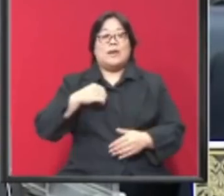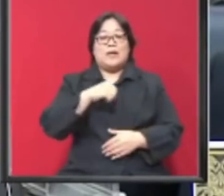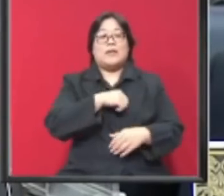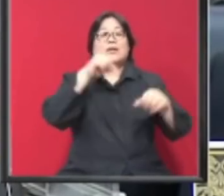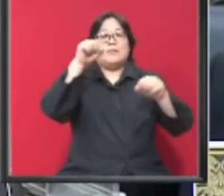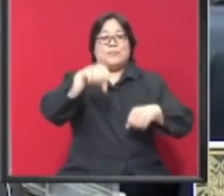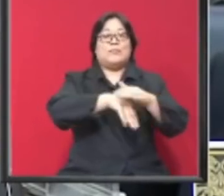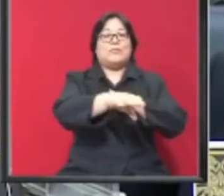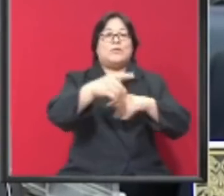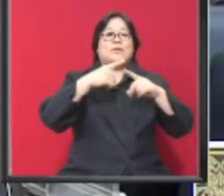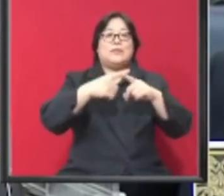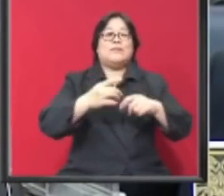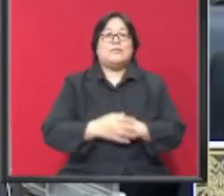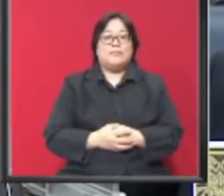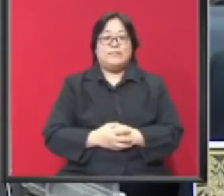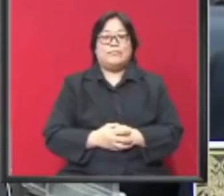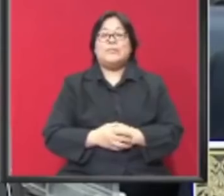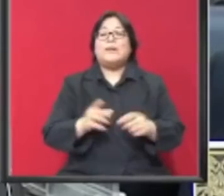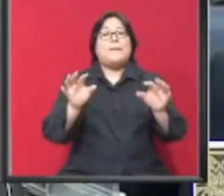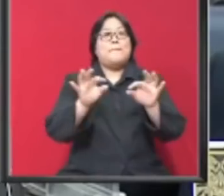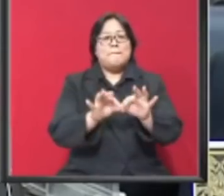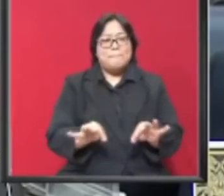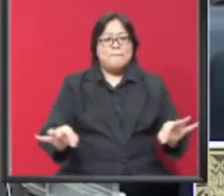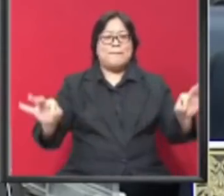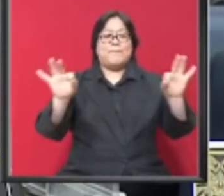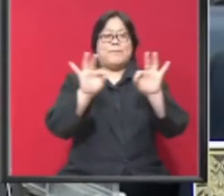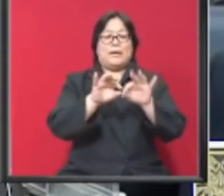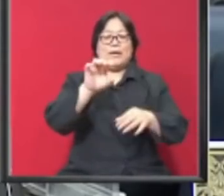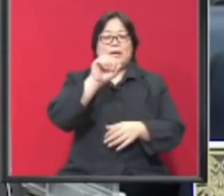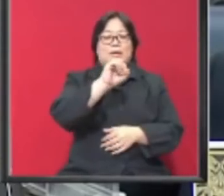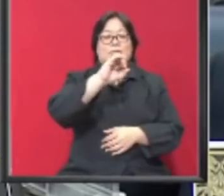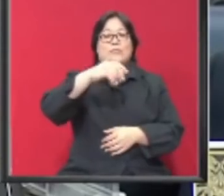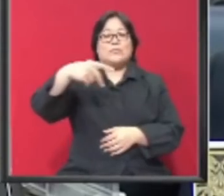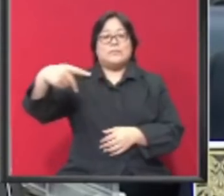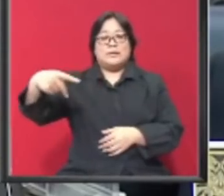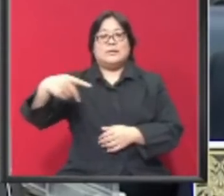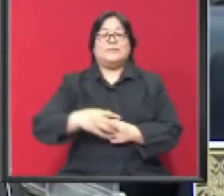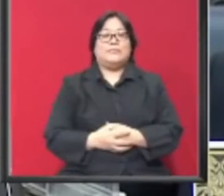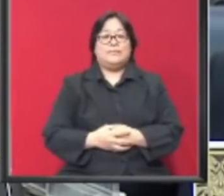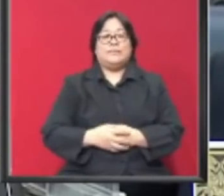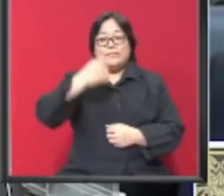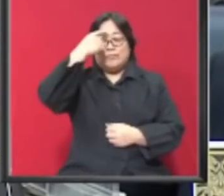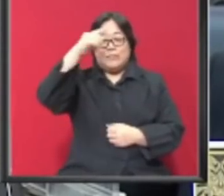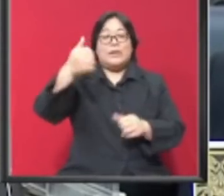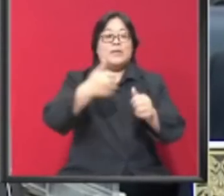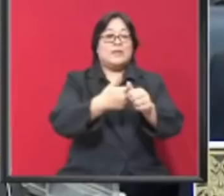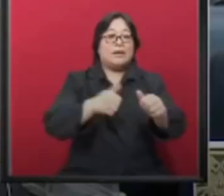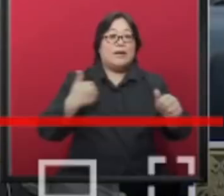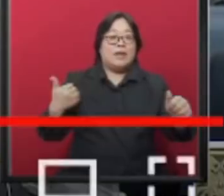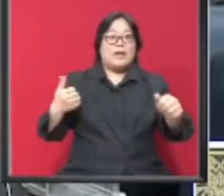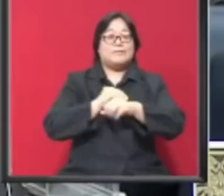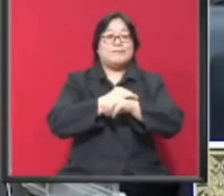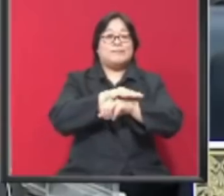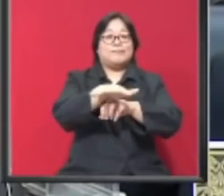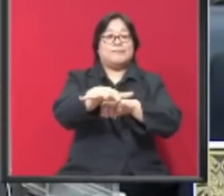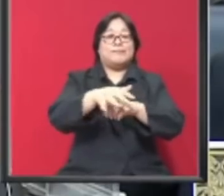boleh masuk lewat Hai yang penting dalam e-shop untuk elak daripada